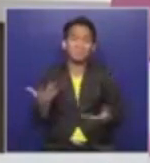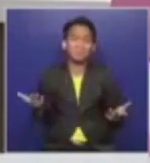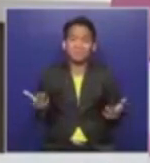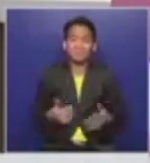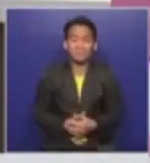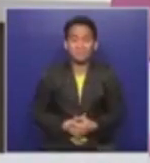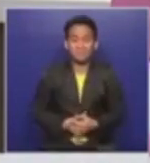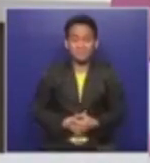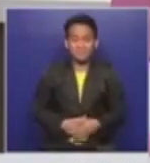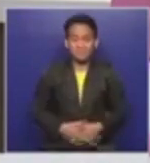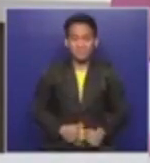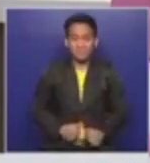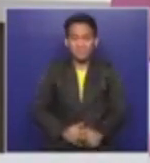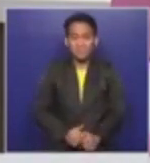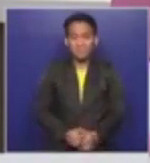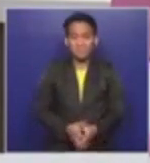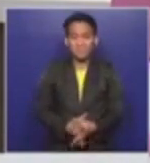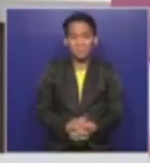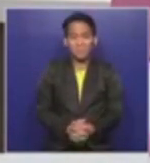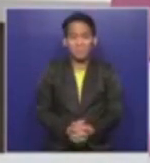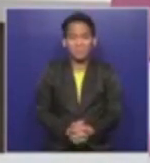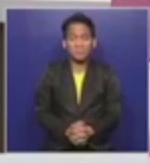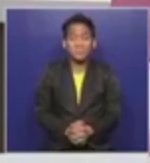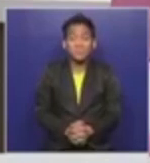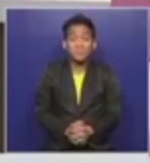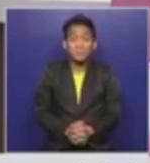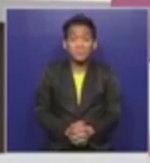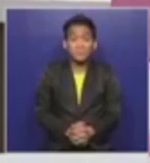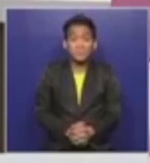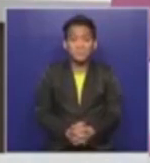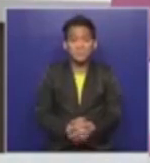อีกรับว่าจะต้องรวบรวมนะครับ 15ลายไม่อย่างน้อยไม่รับ 15